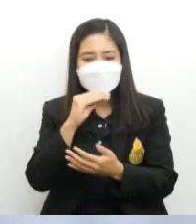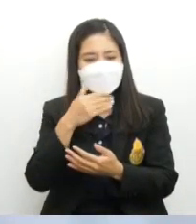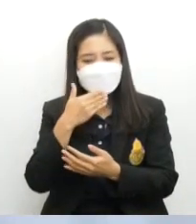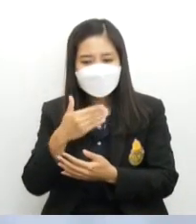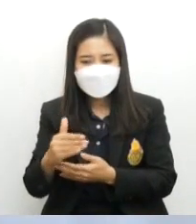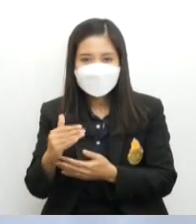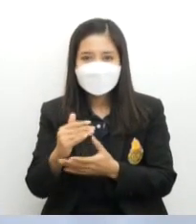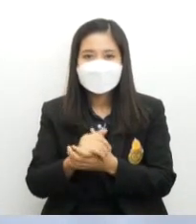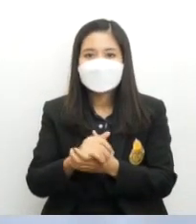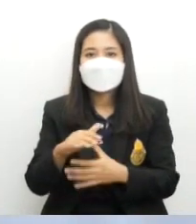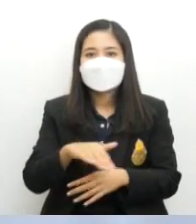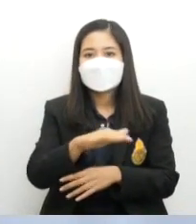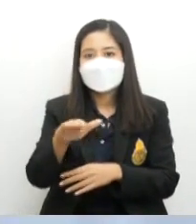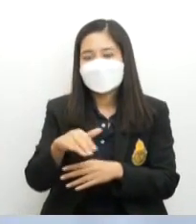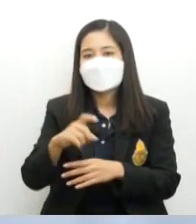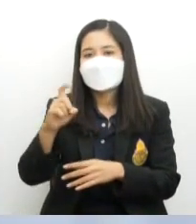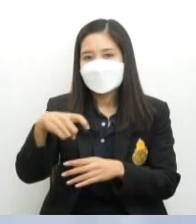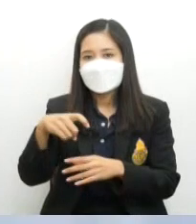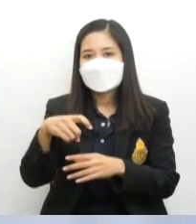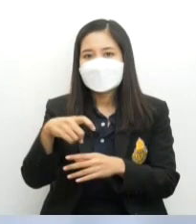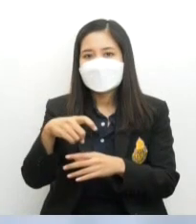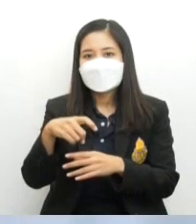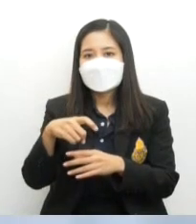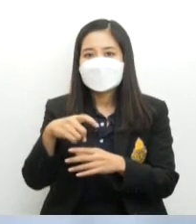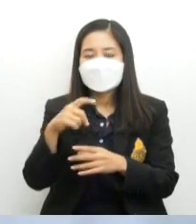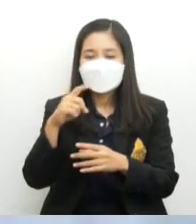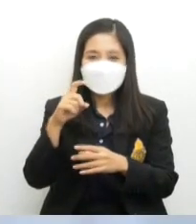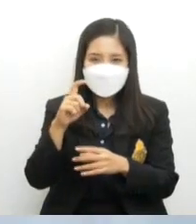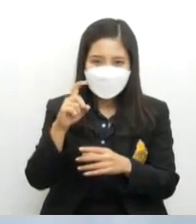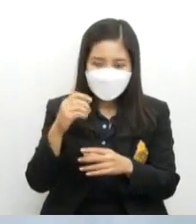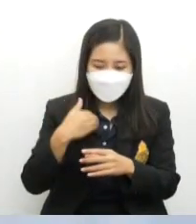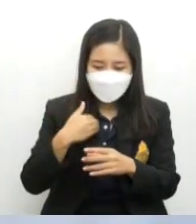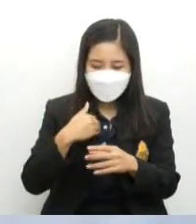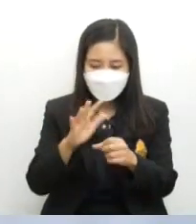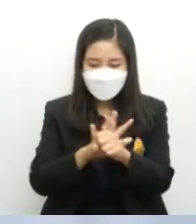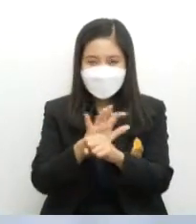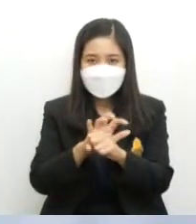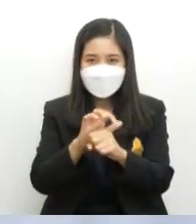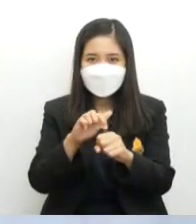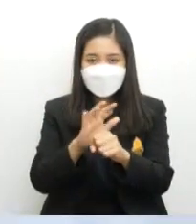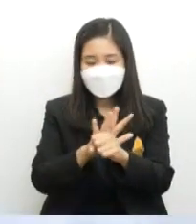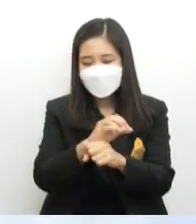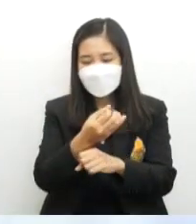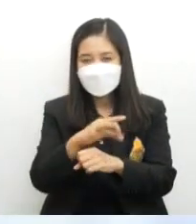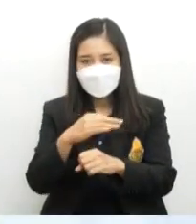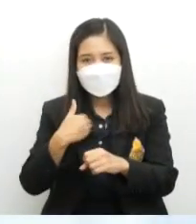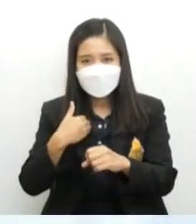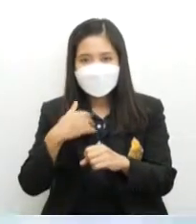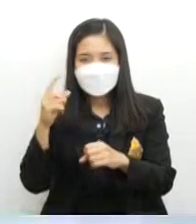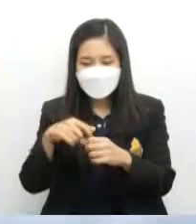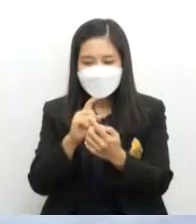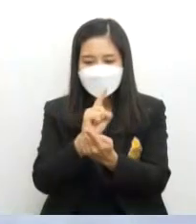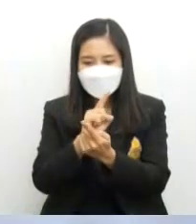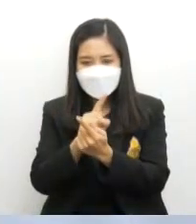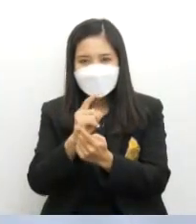ราคงหนีไม่พ้นกับการที่จะต้องเผชิญการที่จะให้การศึกษาเด็กคนหนึ่งให้เขาเจริญเติบโตไ